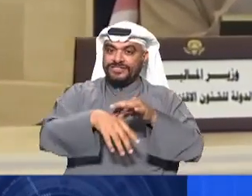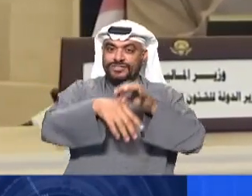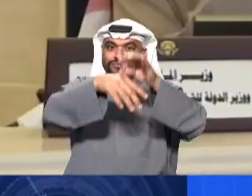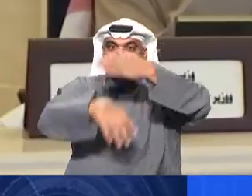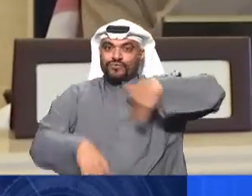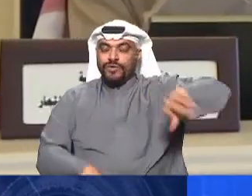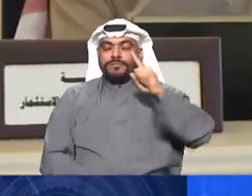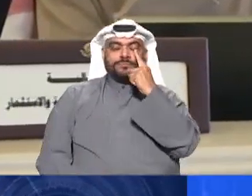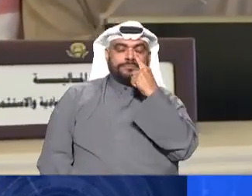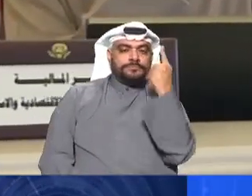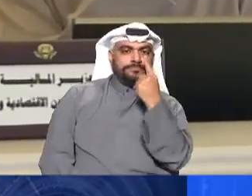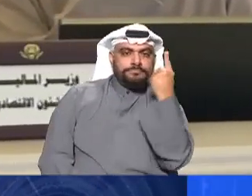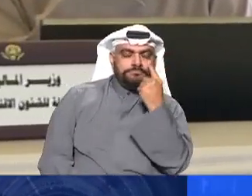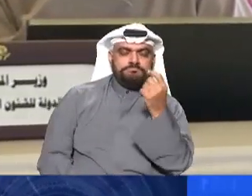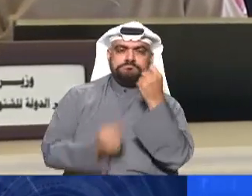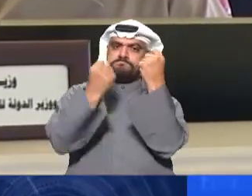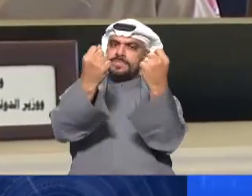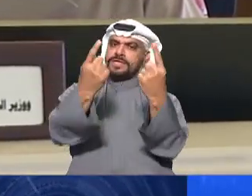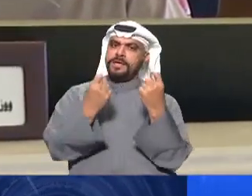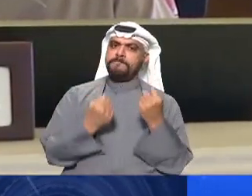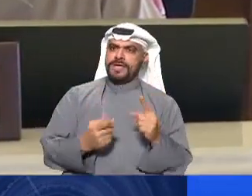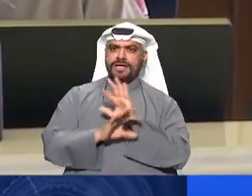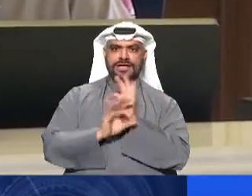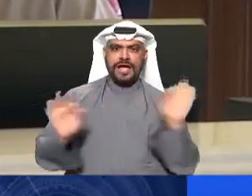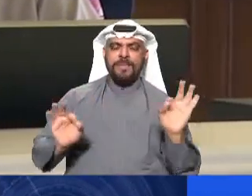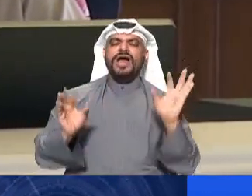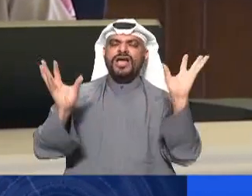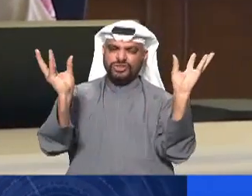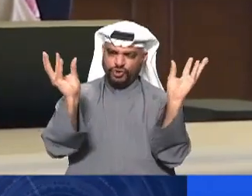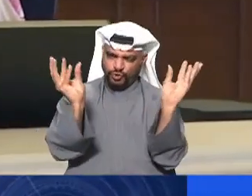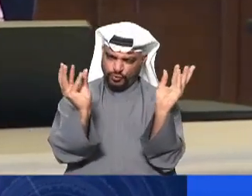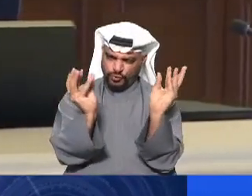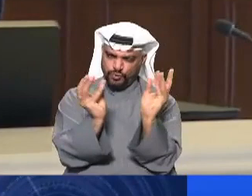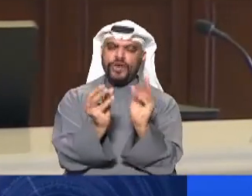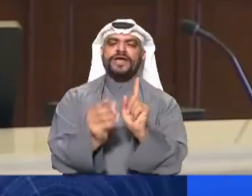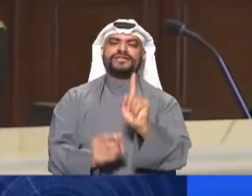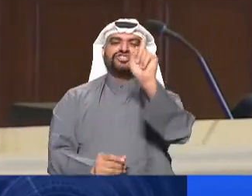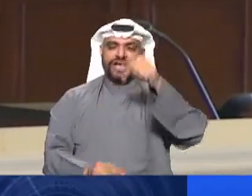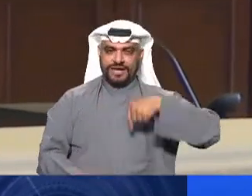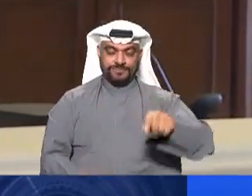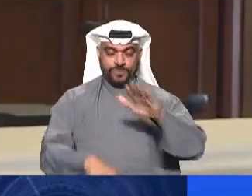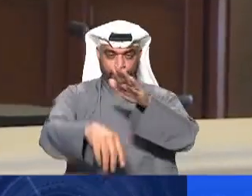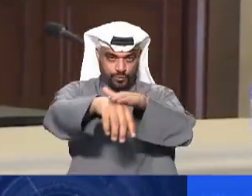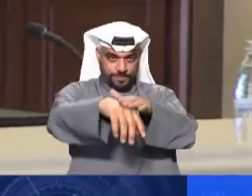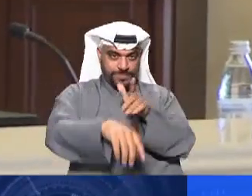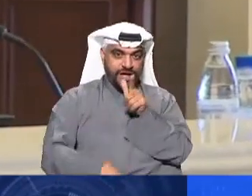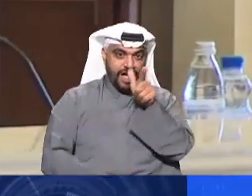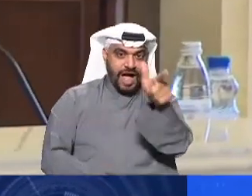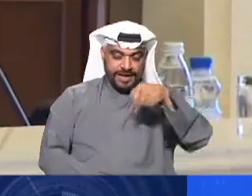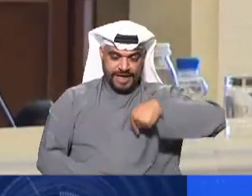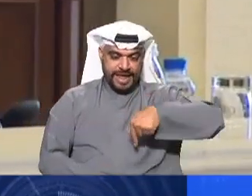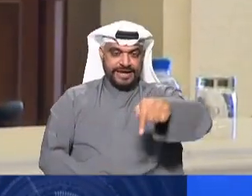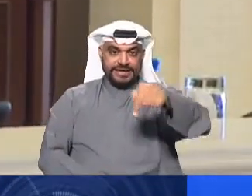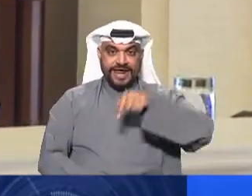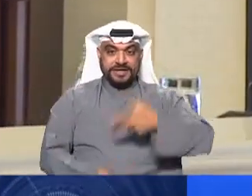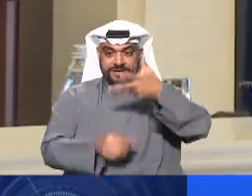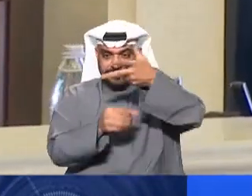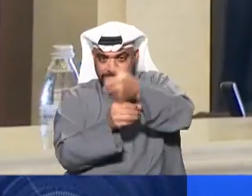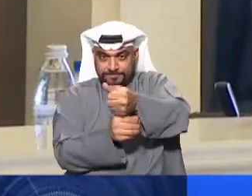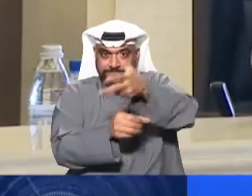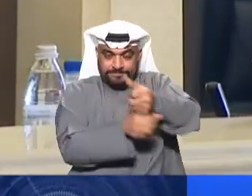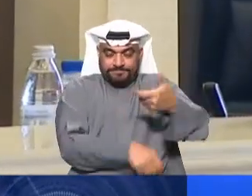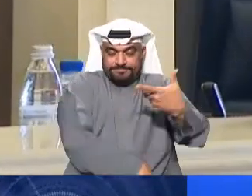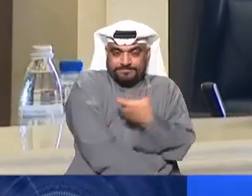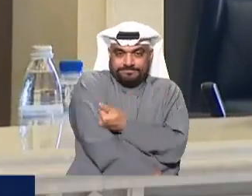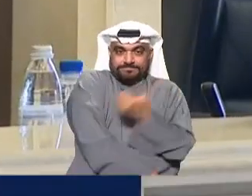وهو مؤشر خطير يكشف عن تفشي المرض بشكل سريع. كما أحاط المجلس علما بما وصلت إليه حملة التطعيم ضد